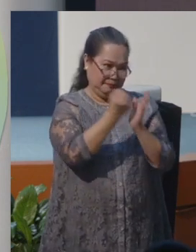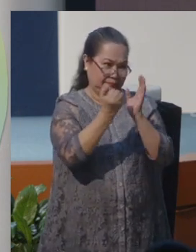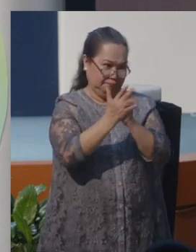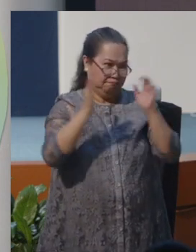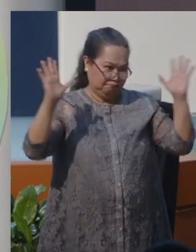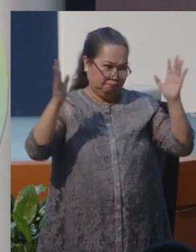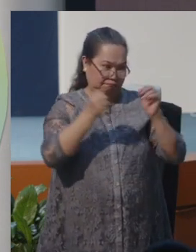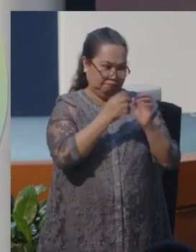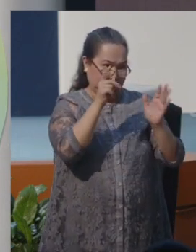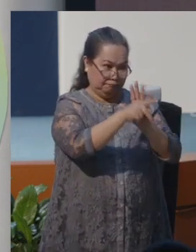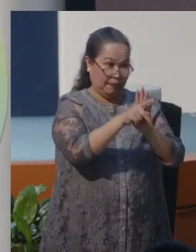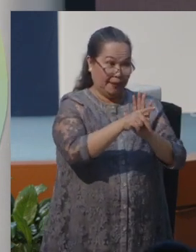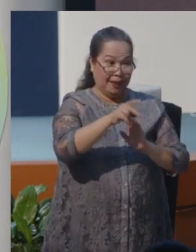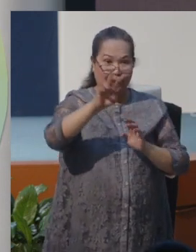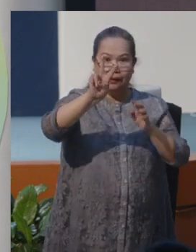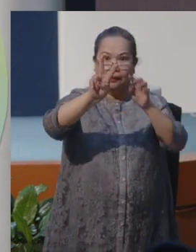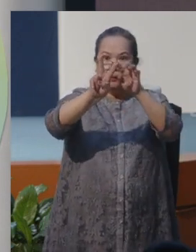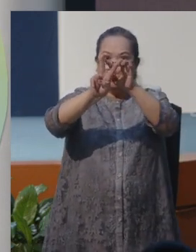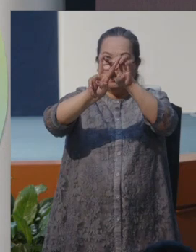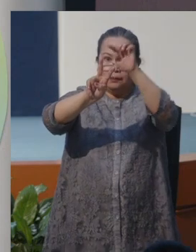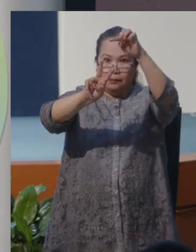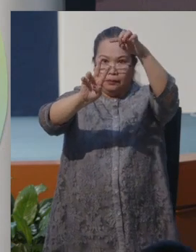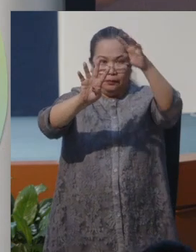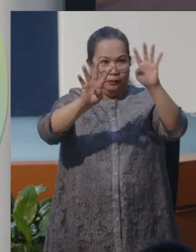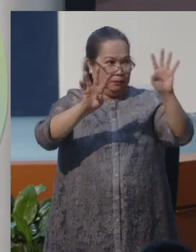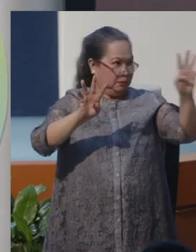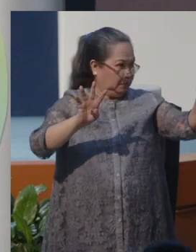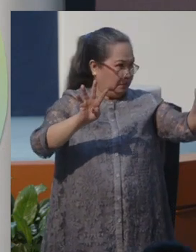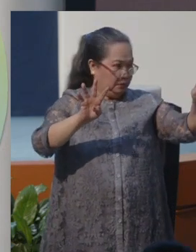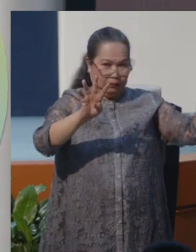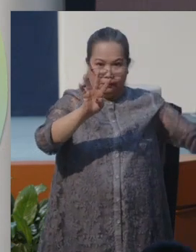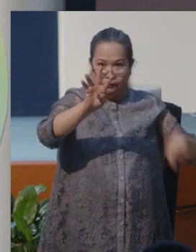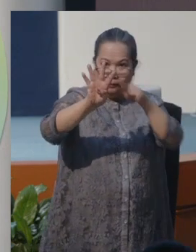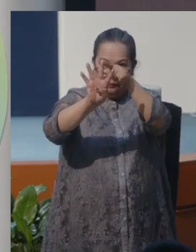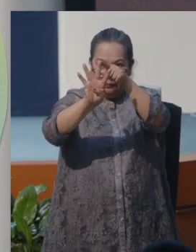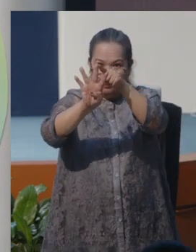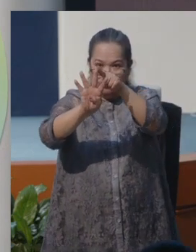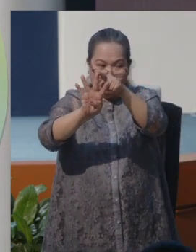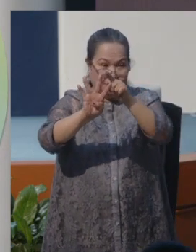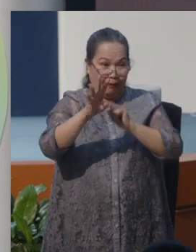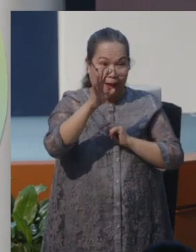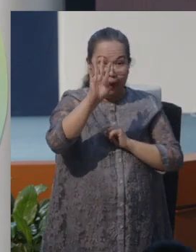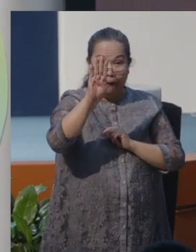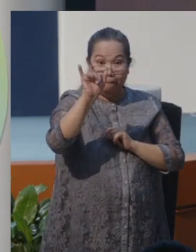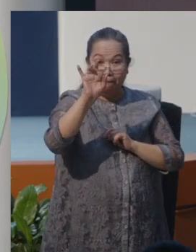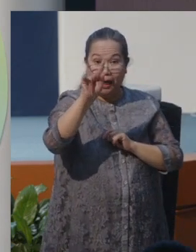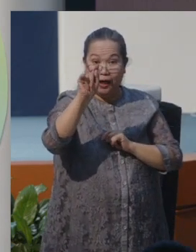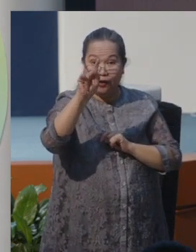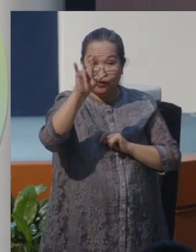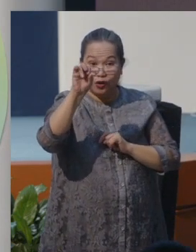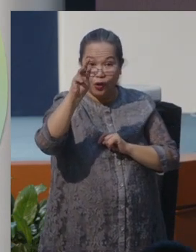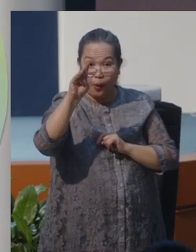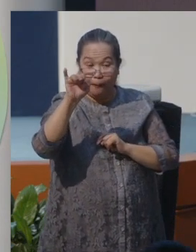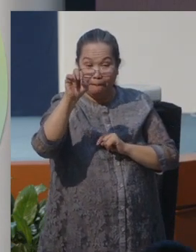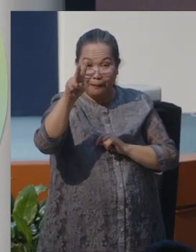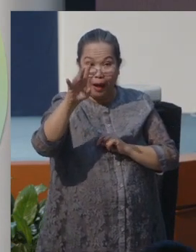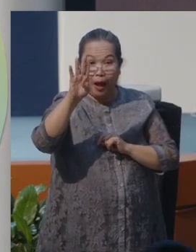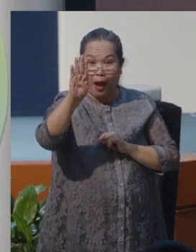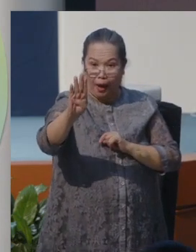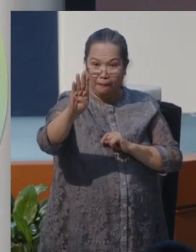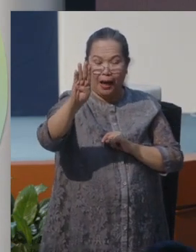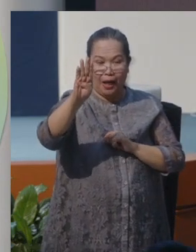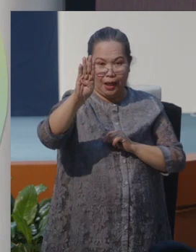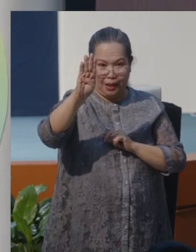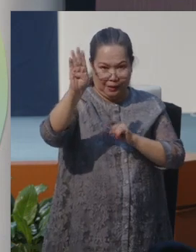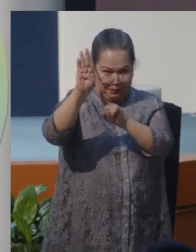Susunod si Bartholomew. Si Bartholomew si Nathaniel. Bartholomew yung kanyang family name.